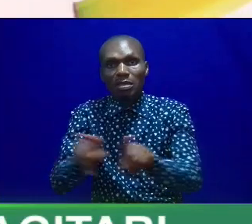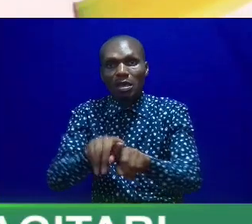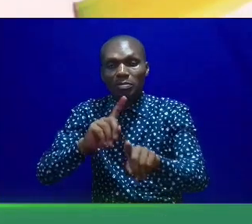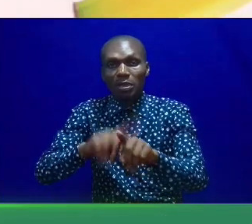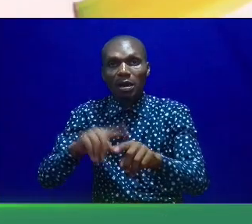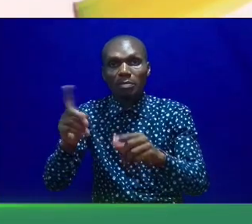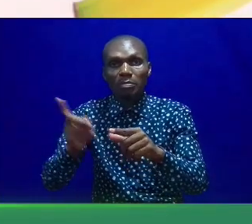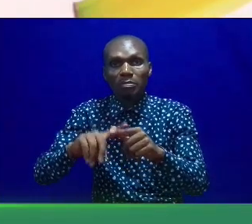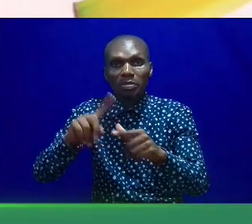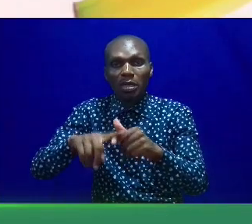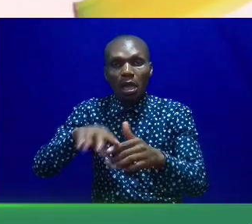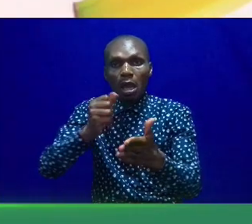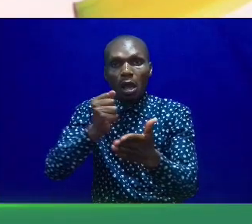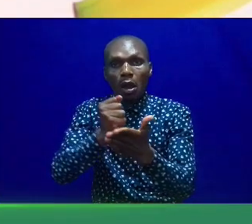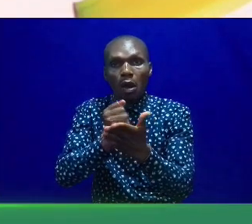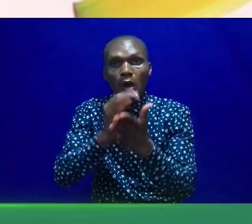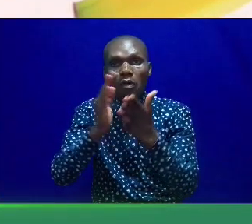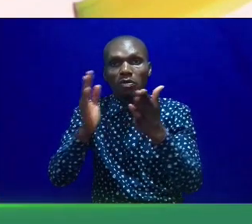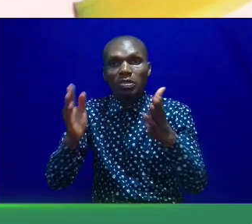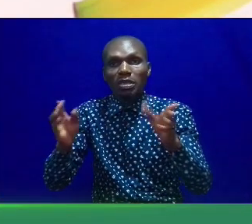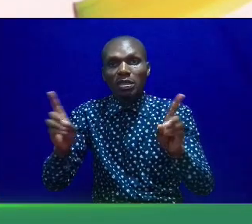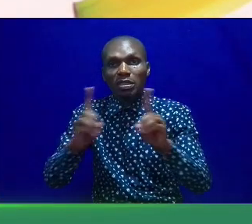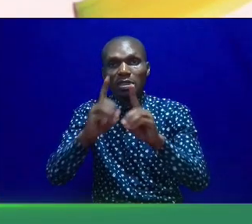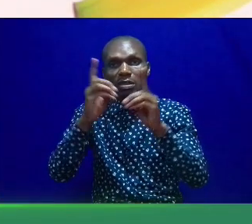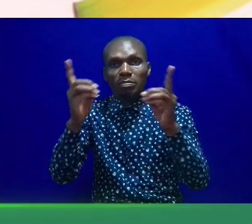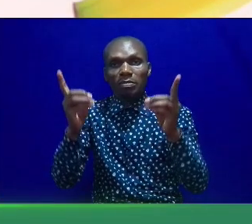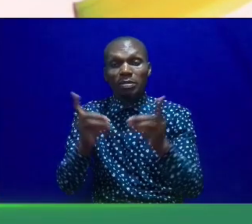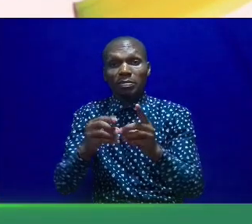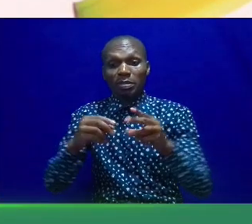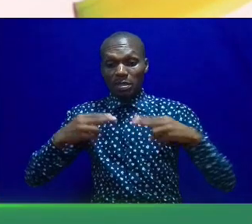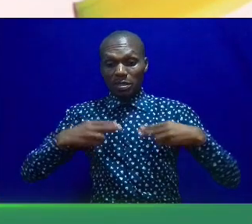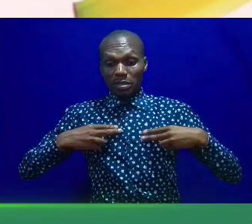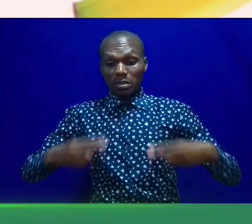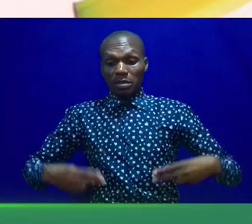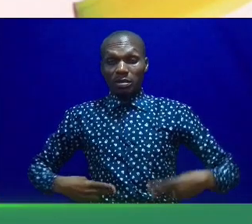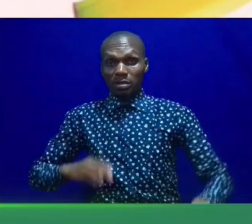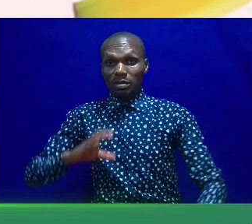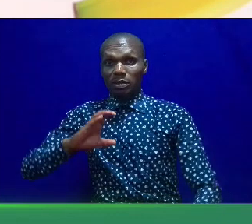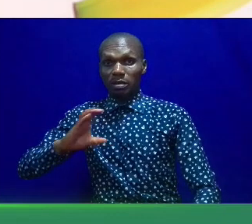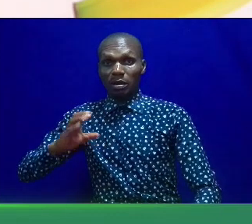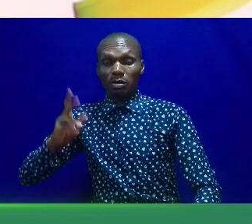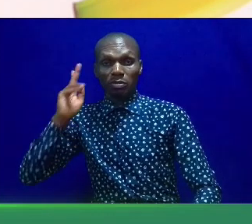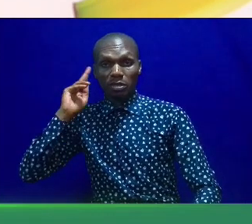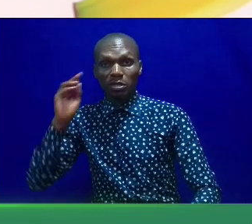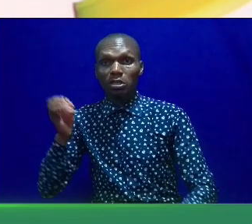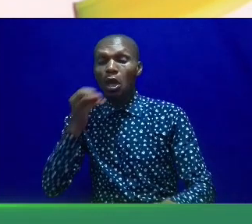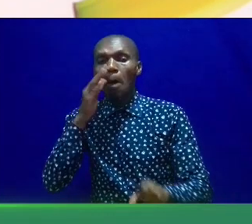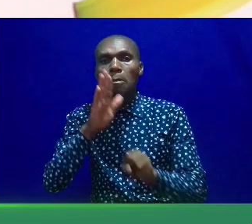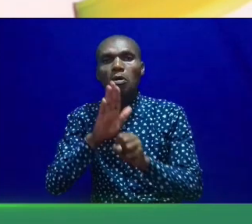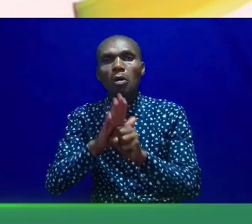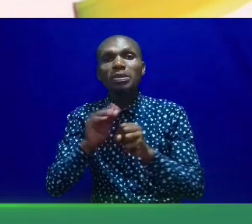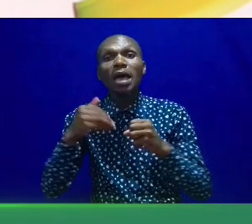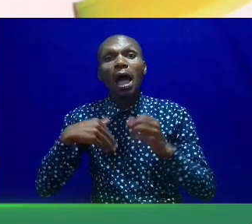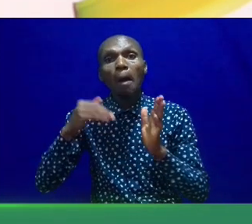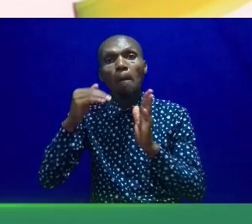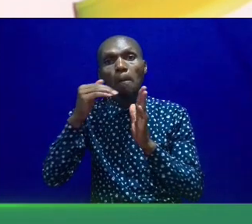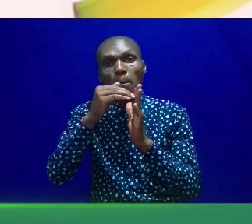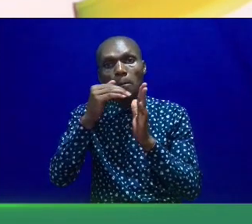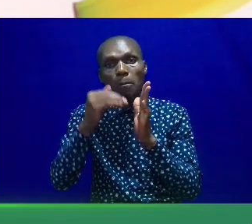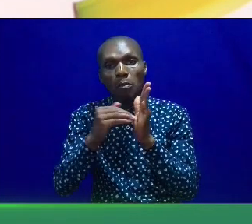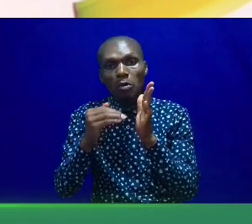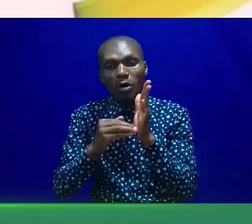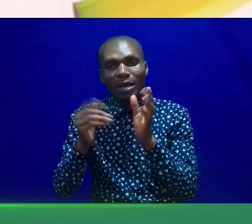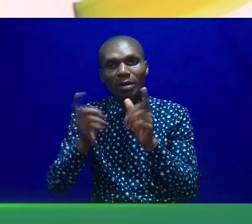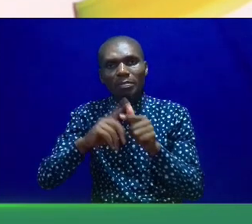Aba ubisa vya sekta yobo chenu kuruwa se serikali ya kaunti ya Kisii vainekia buna ambage andrete kubike mirobelio yoko enekia buna abantu